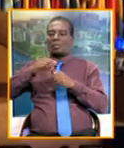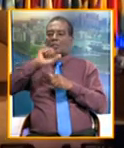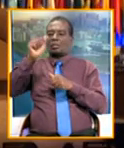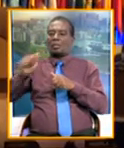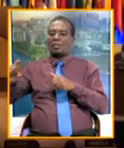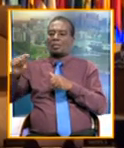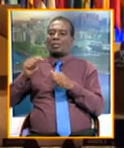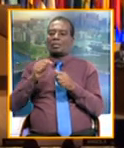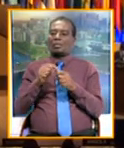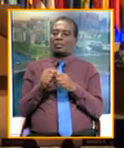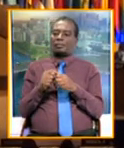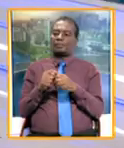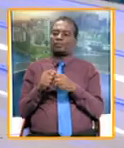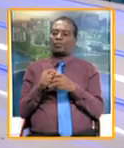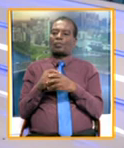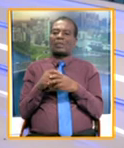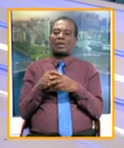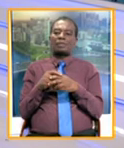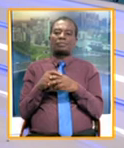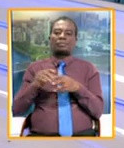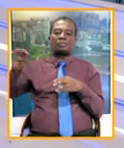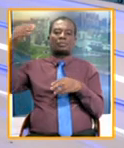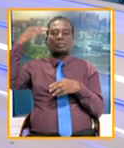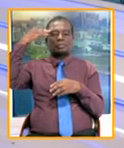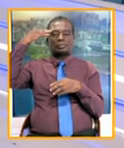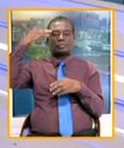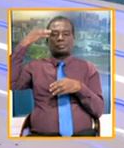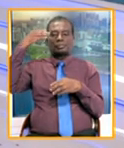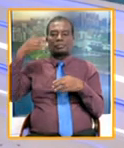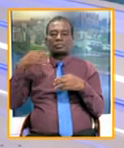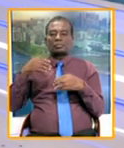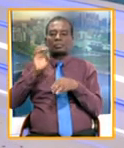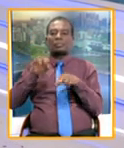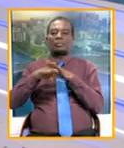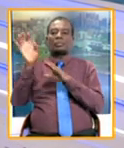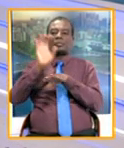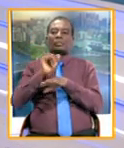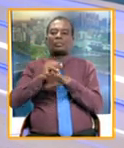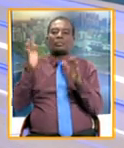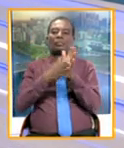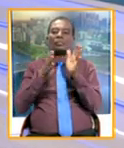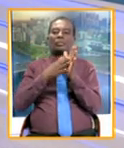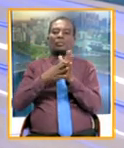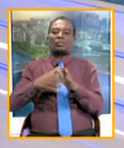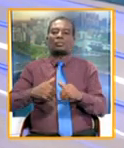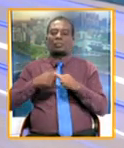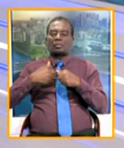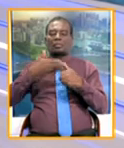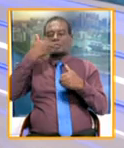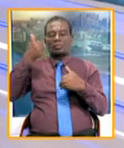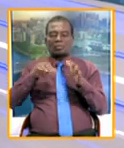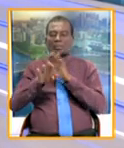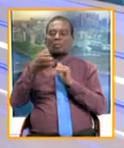numérique 2021. Et la ministre l'a dit à la tribune, en Côte d'Ivoire, l'école se porte de mieux en